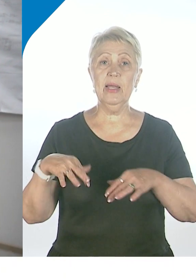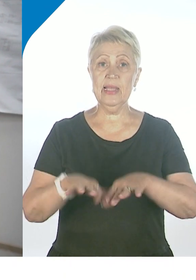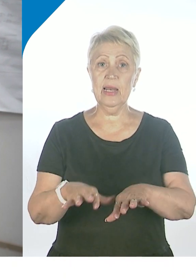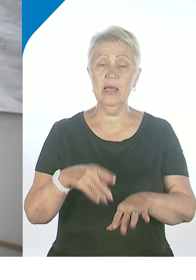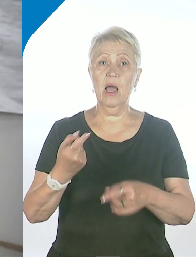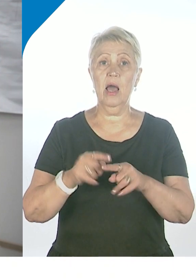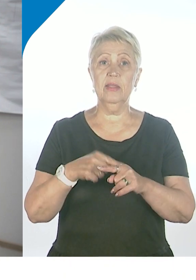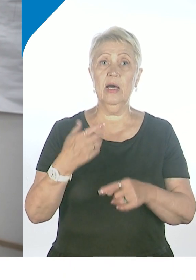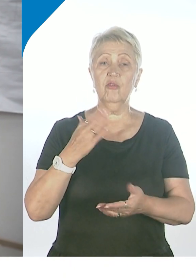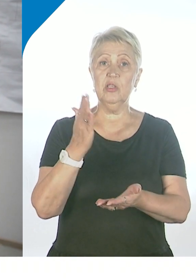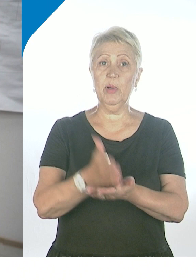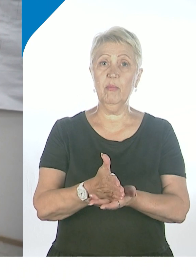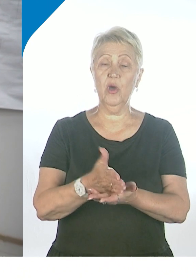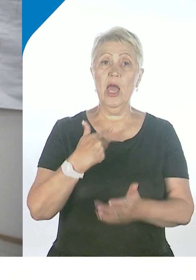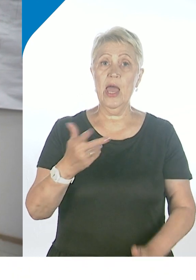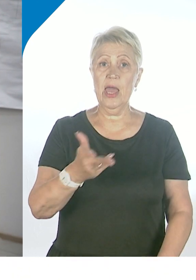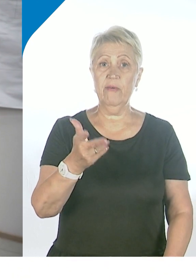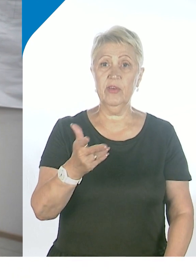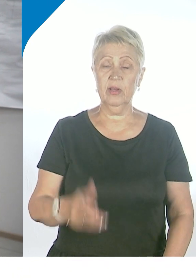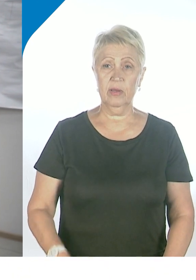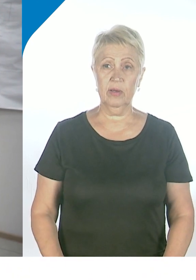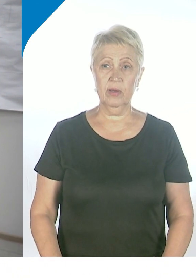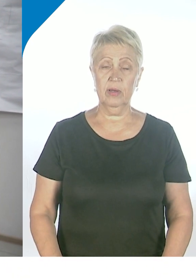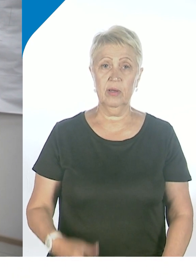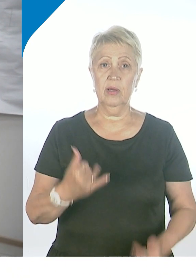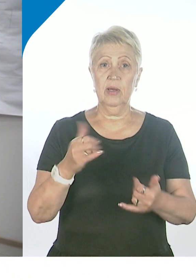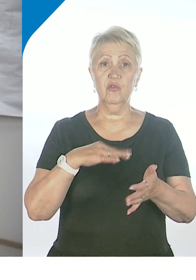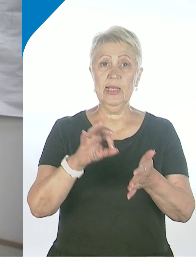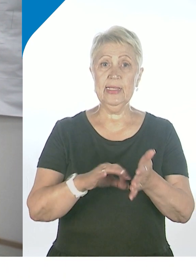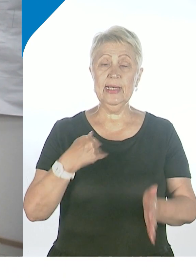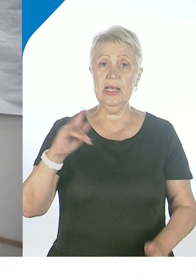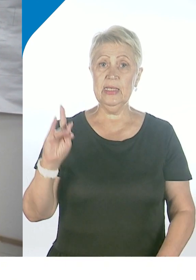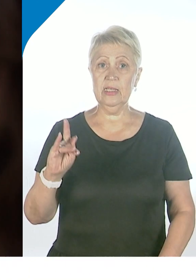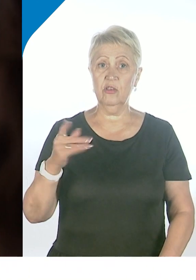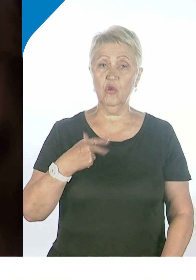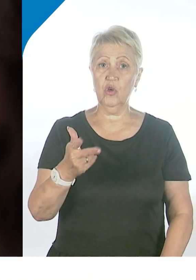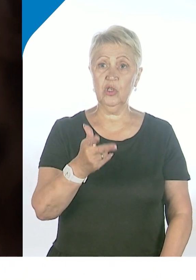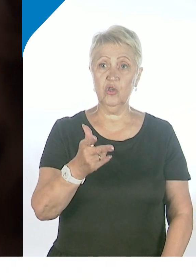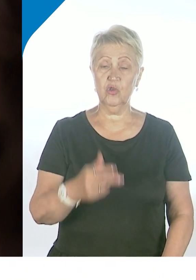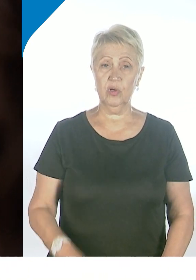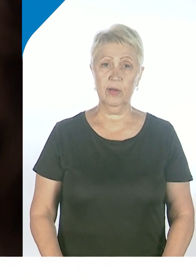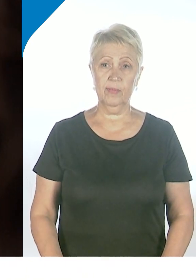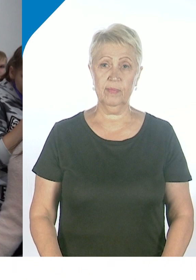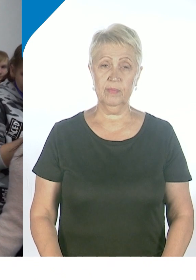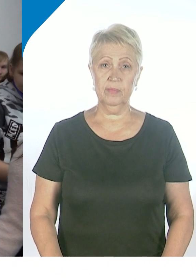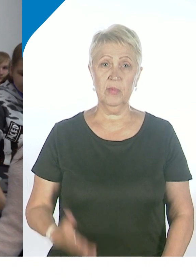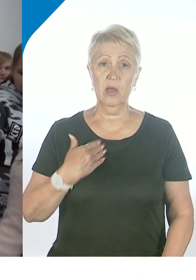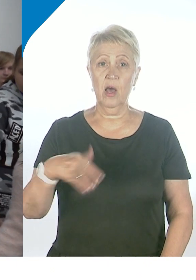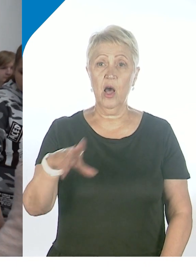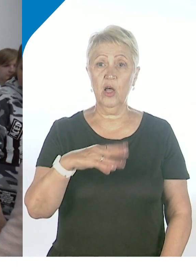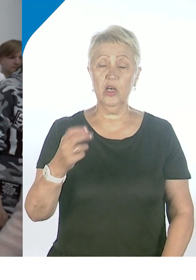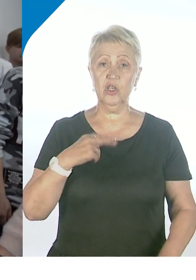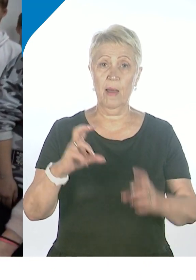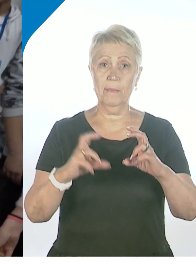эфире происходит все здесь и сейчас. Здесь сидит режиссер, там снимает, тут накладываются титры. А наше, так сказать, предприятие стало